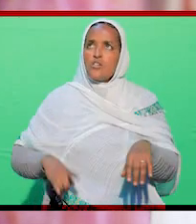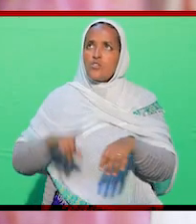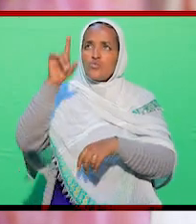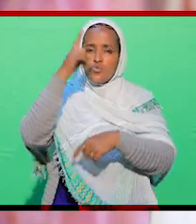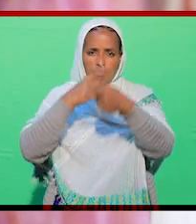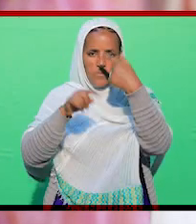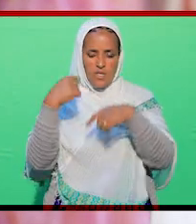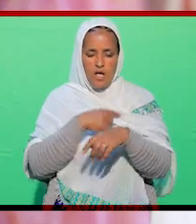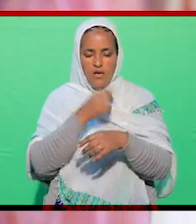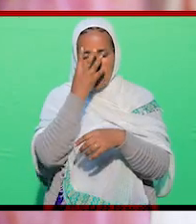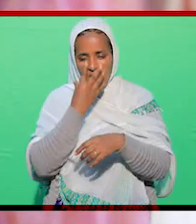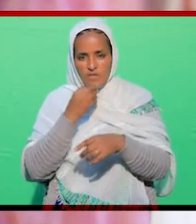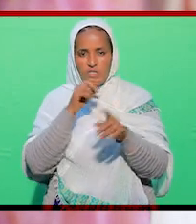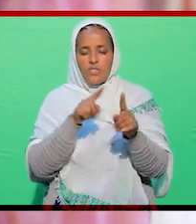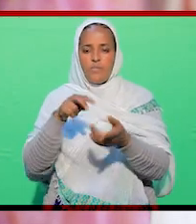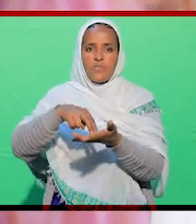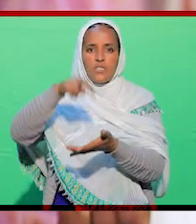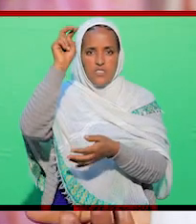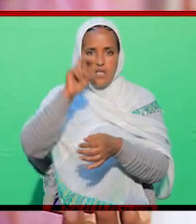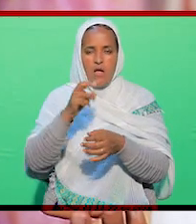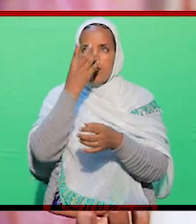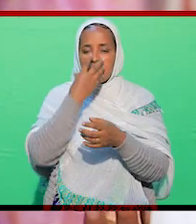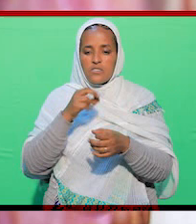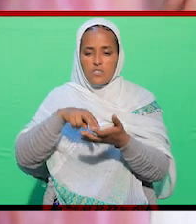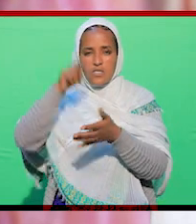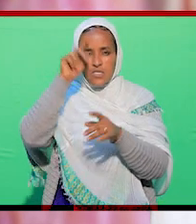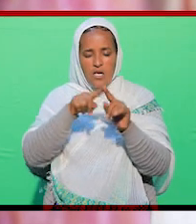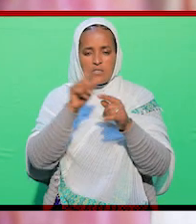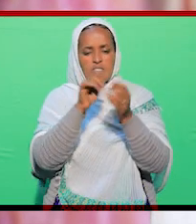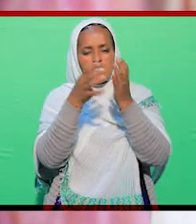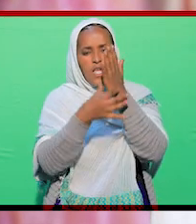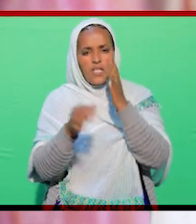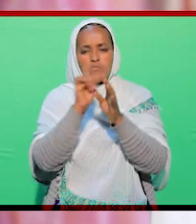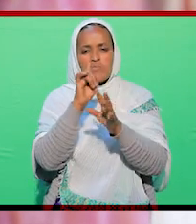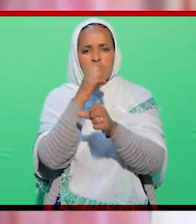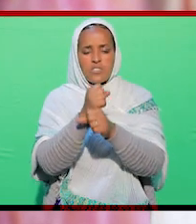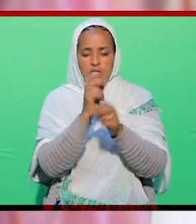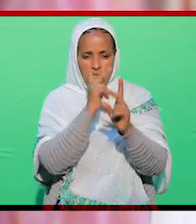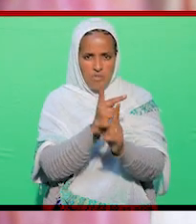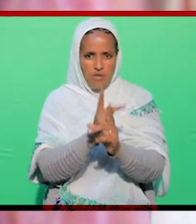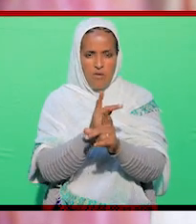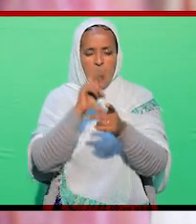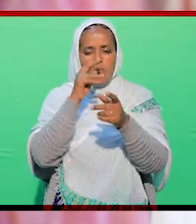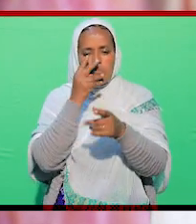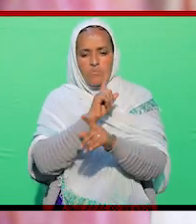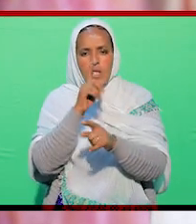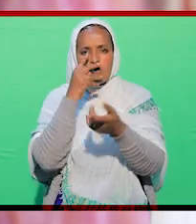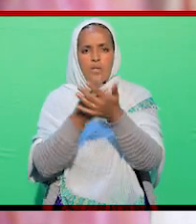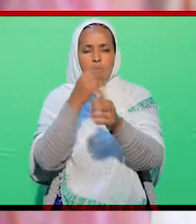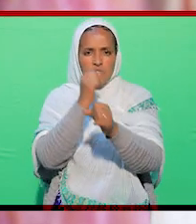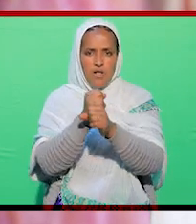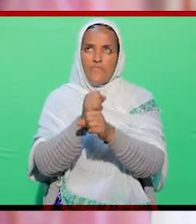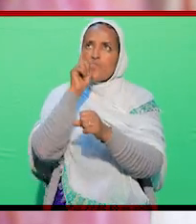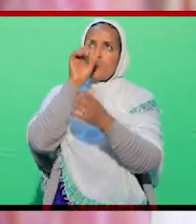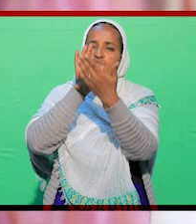ሁል ጊዜ ክርስቶስ እንደሚመጣ እኛ ግን አንቀላፍተን ቢሆን እንደምንነሳ፣ ስንነሳ ግን ምን አይነት ዘይት ይዘን እንደምንጠብቅ፣ ያ ማለት ምን አይነት